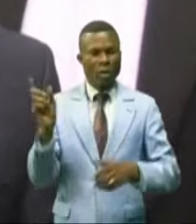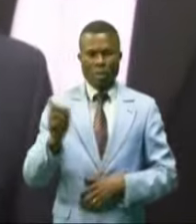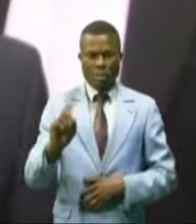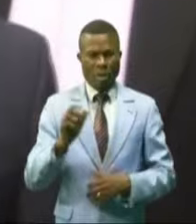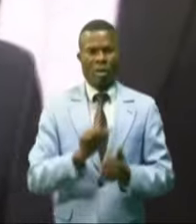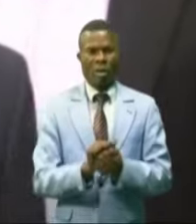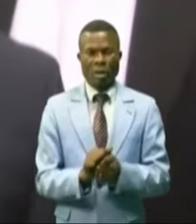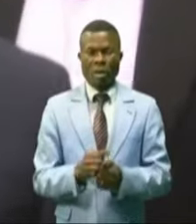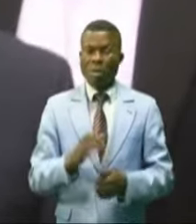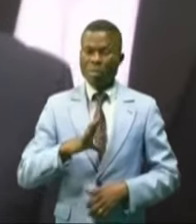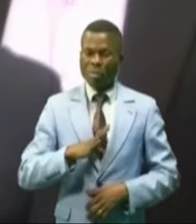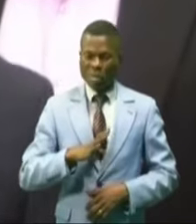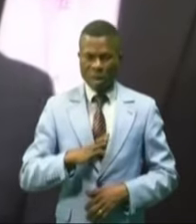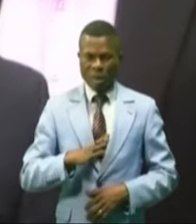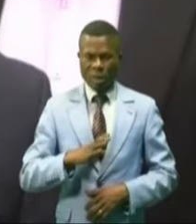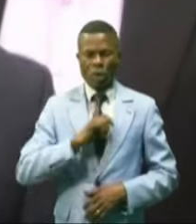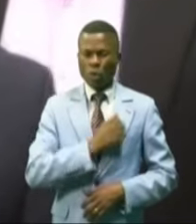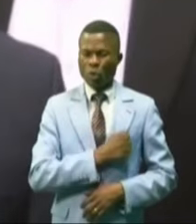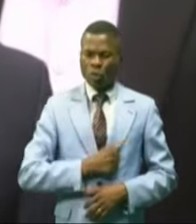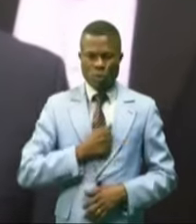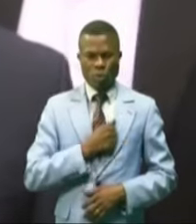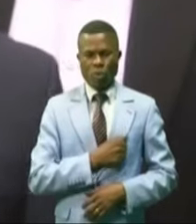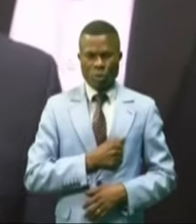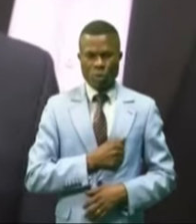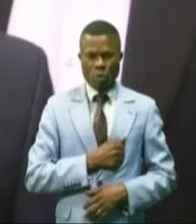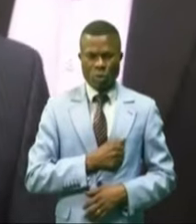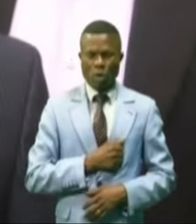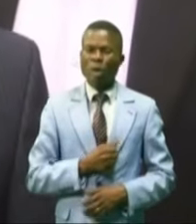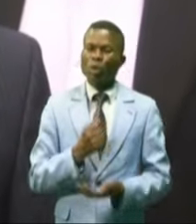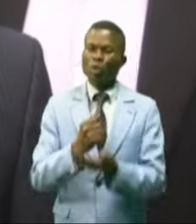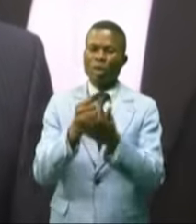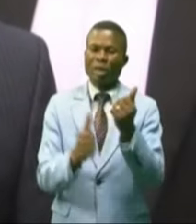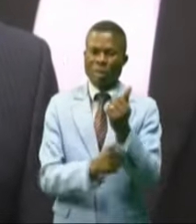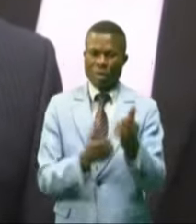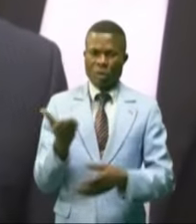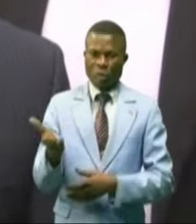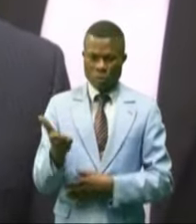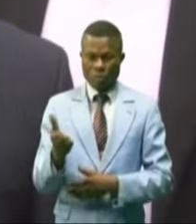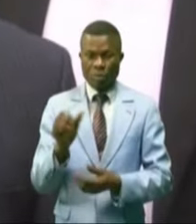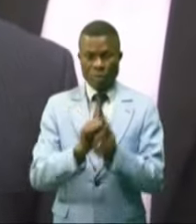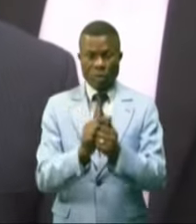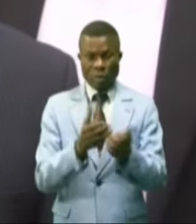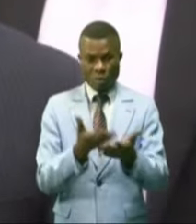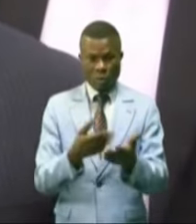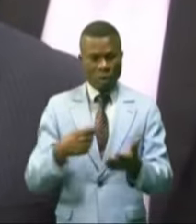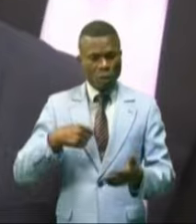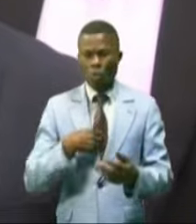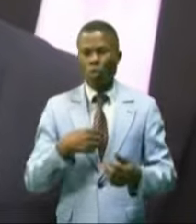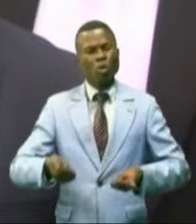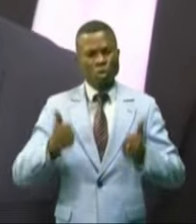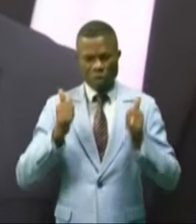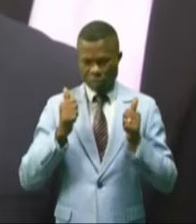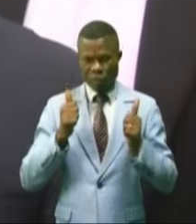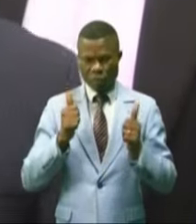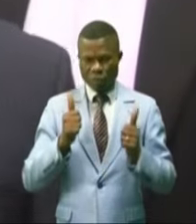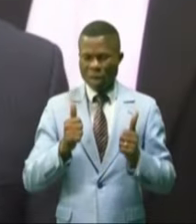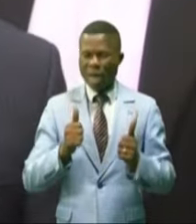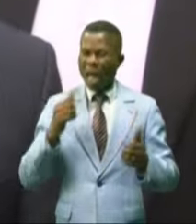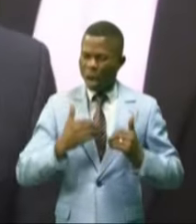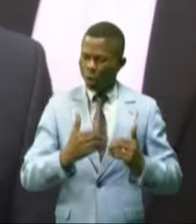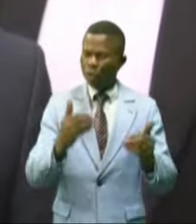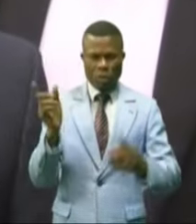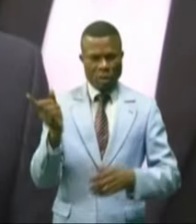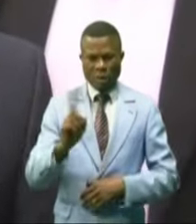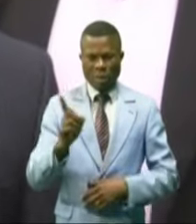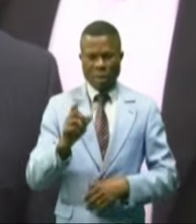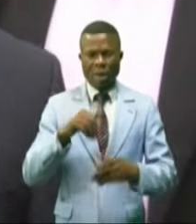arrivé et de compatir avec les victimes. Je sais que ce sont des situations que nous ne voulons pas voir se reproduire sur la